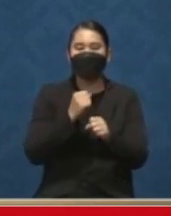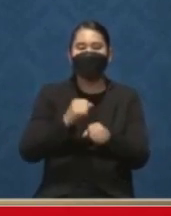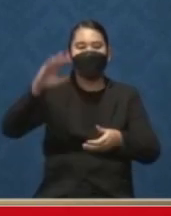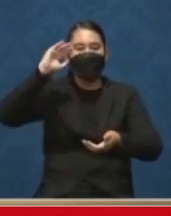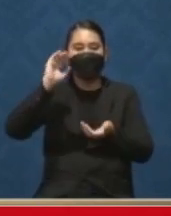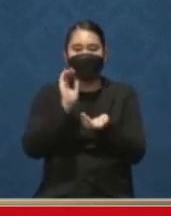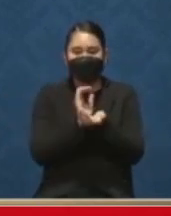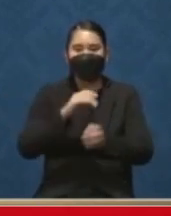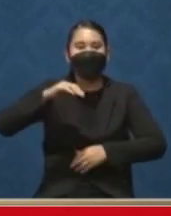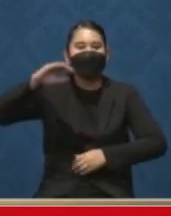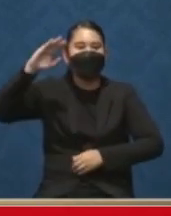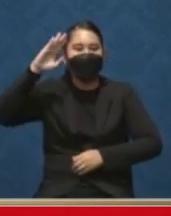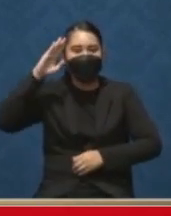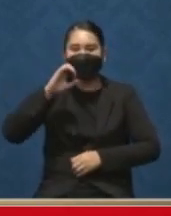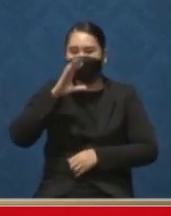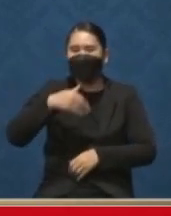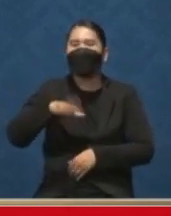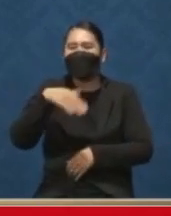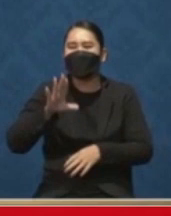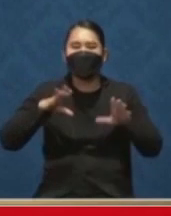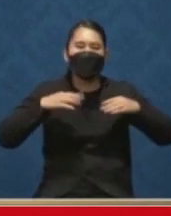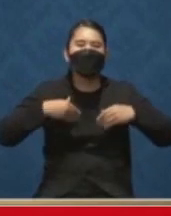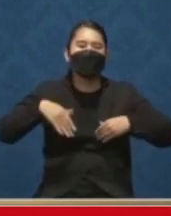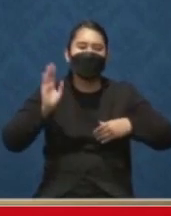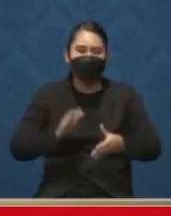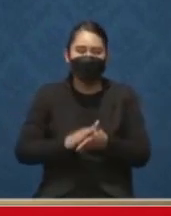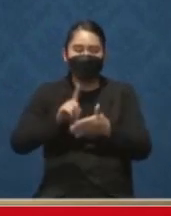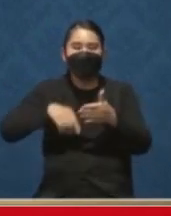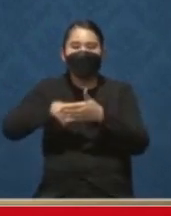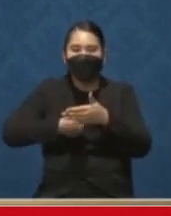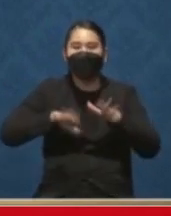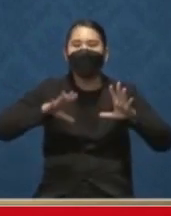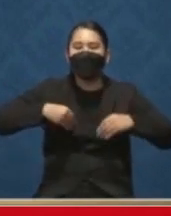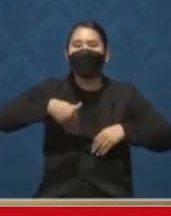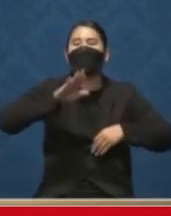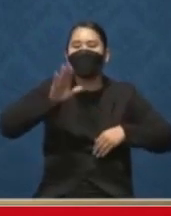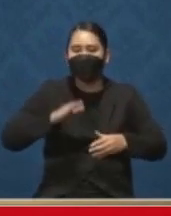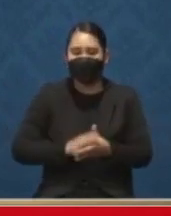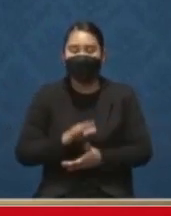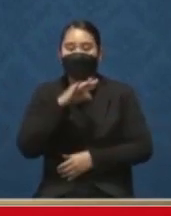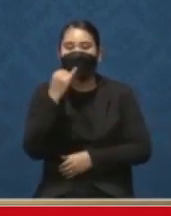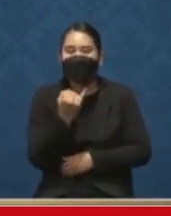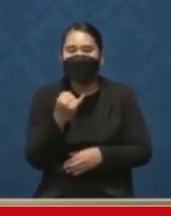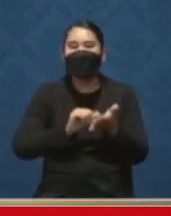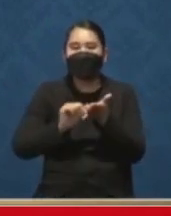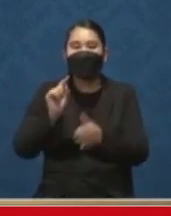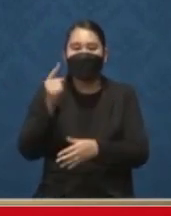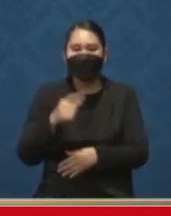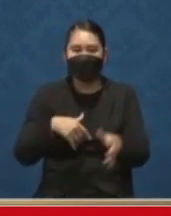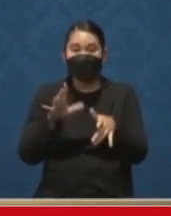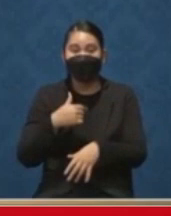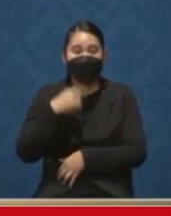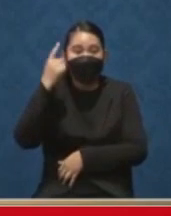ที่ตำรวจทหารบางคนก็ไปพูดว่ารับๆไปเถอะเดี๋ยวก็จะเลือกตั้งแล้วรับๆไปเถอะไม่ดีค่อยแก้ใ